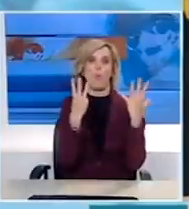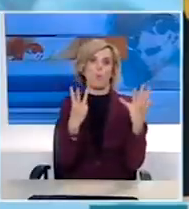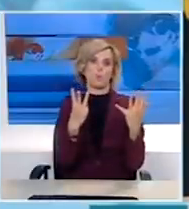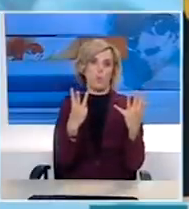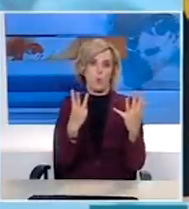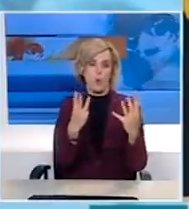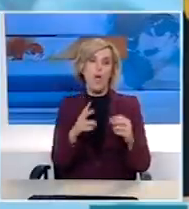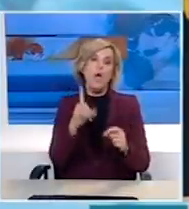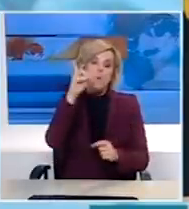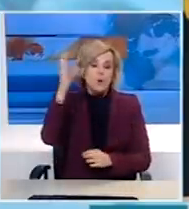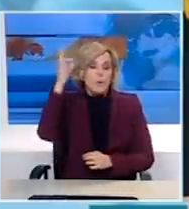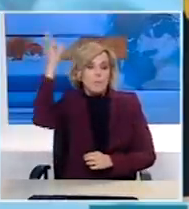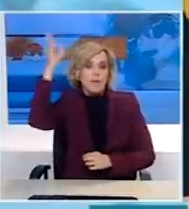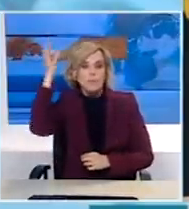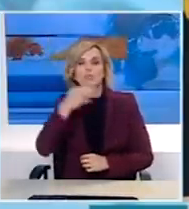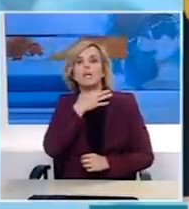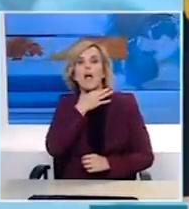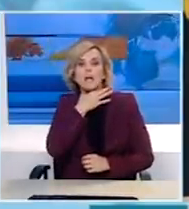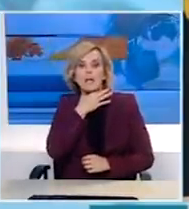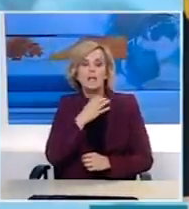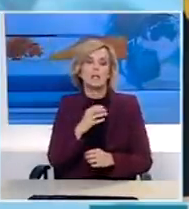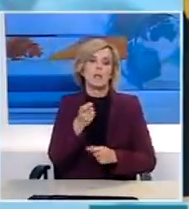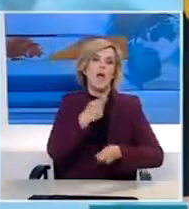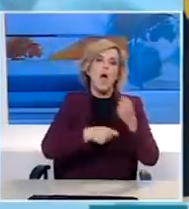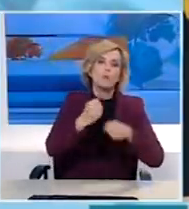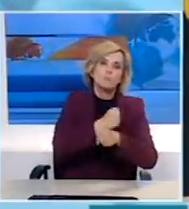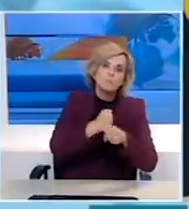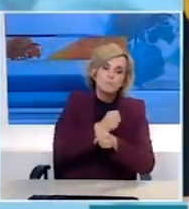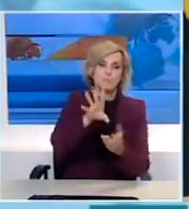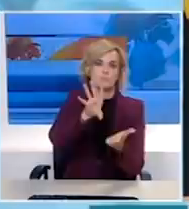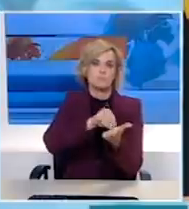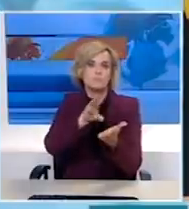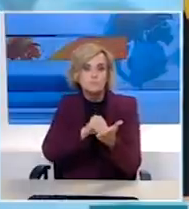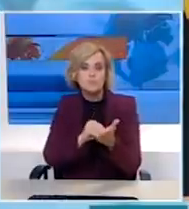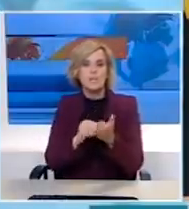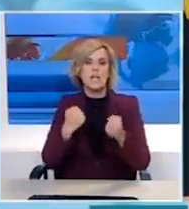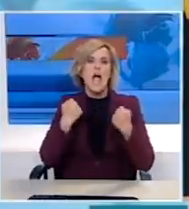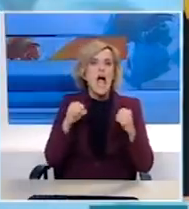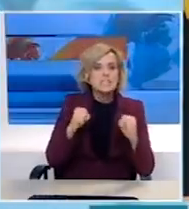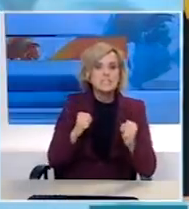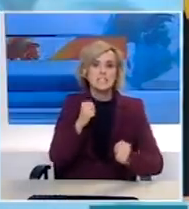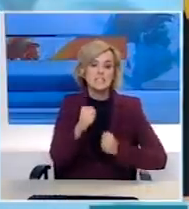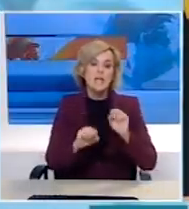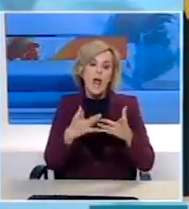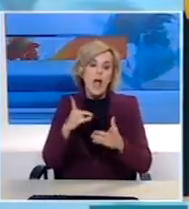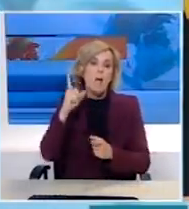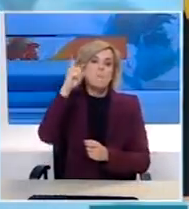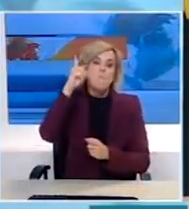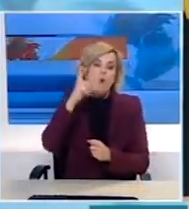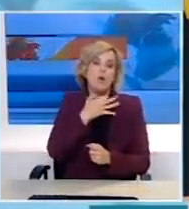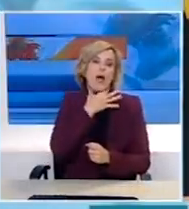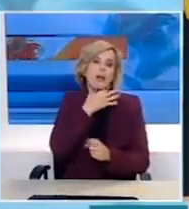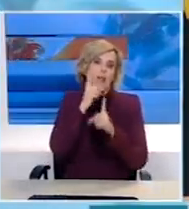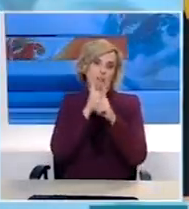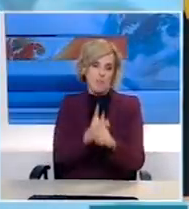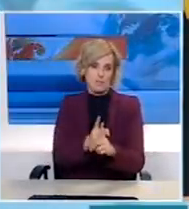εξαίρεση μετακίνησης για τις περιπτώσεις Β4, Β5 και Β6 με πολύ συγκεκριμένες εξαιρέσεις.